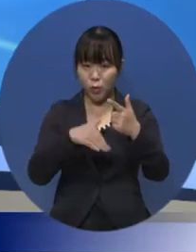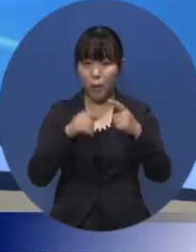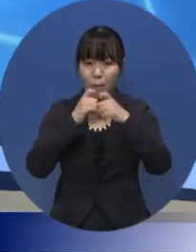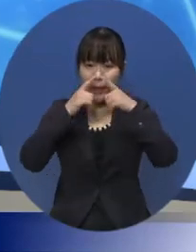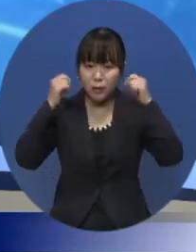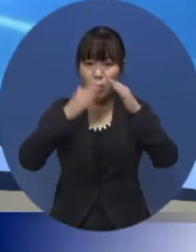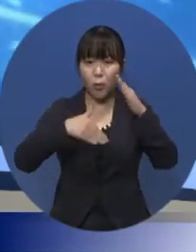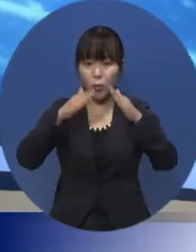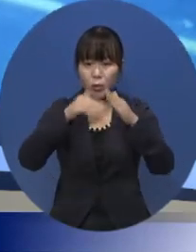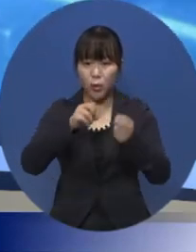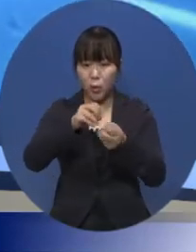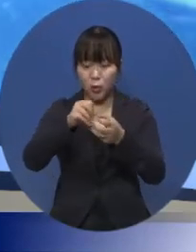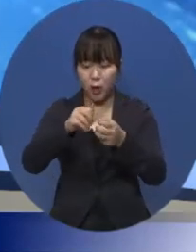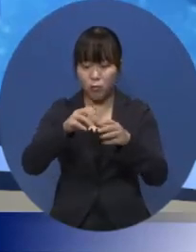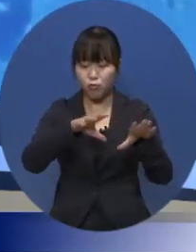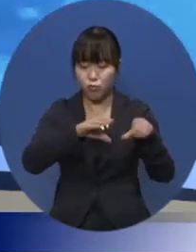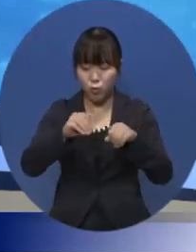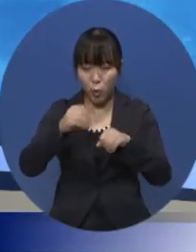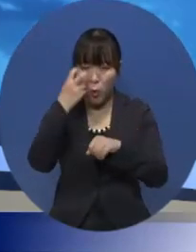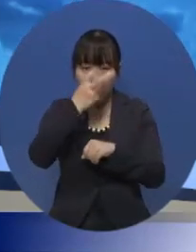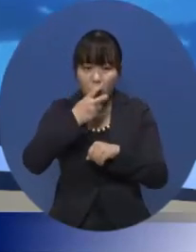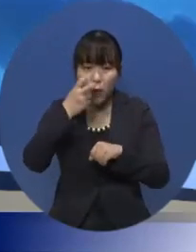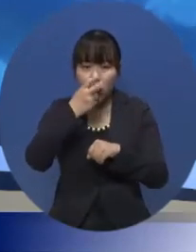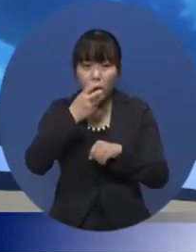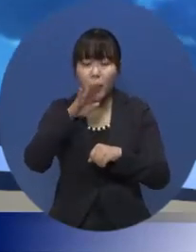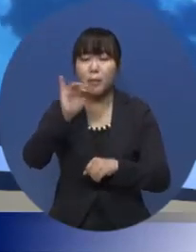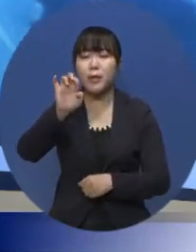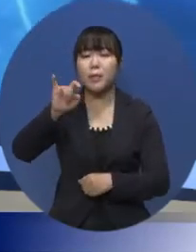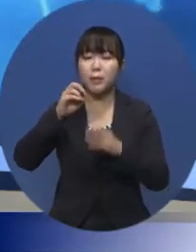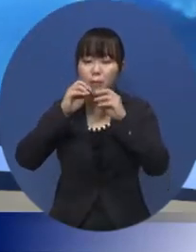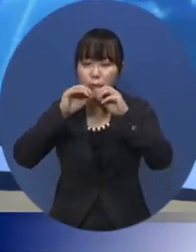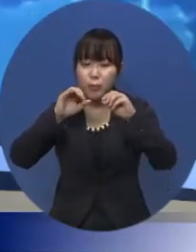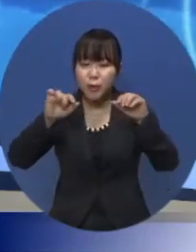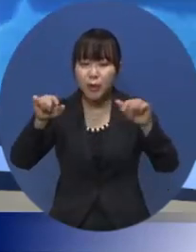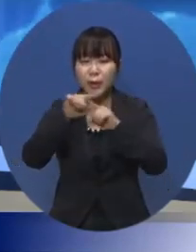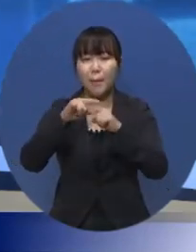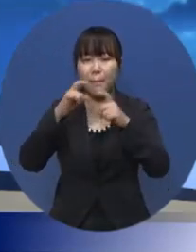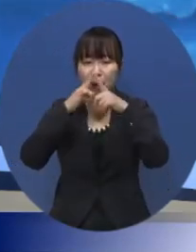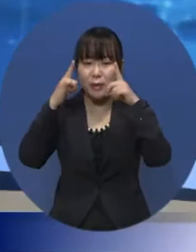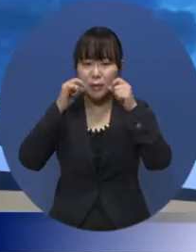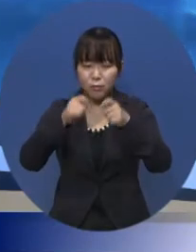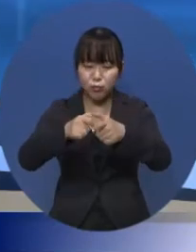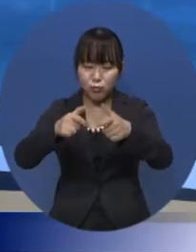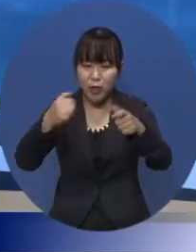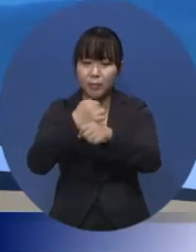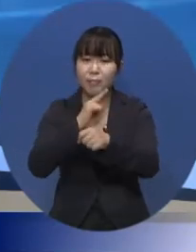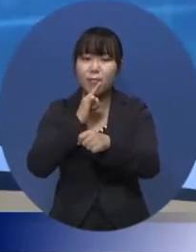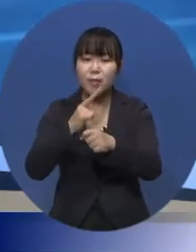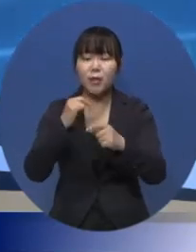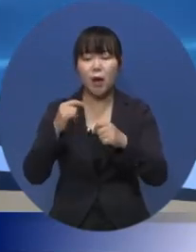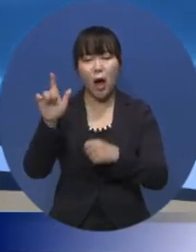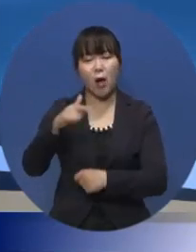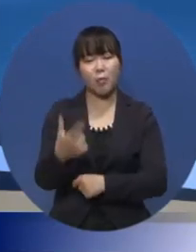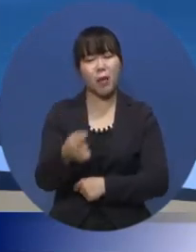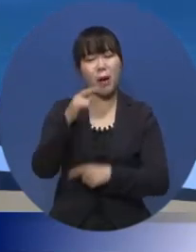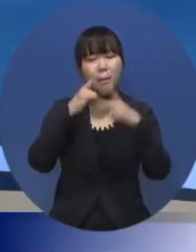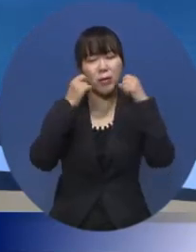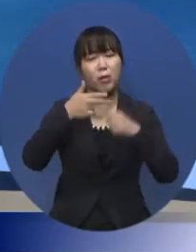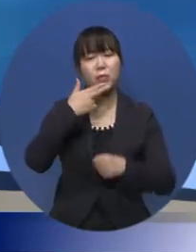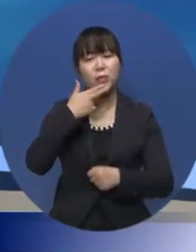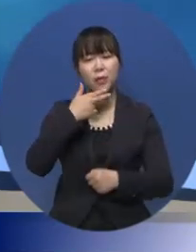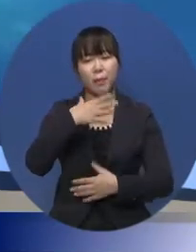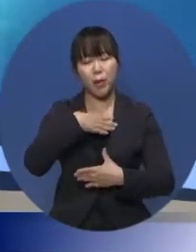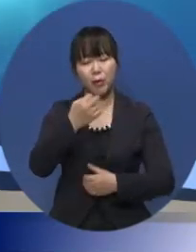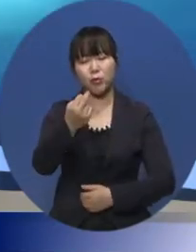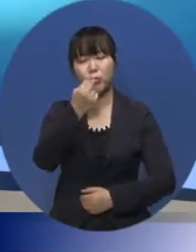중단을 검토하고 비말 마스크 공급량을 늘리겠다고 밝힌 바 있는데요. 하루빨리 마스크 없이 편하게 숨 쉴 수 있는